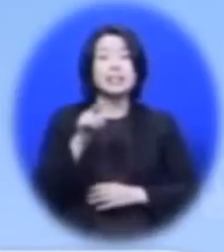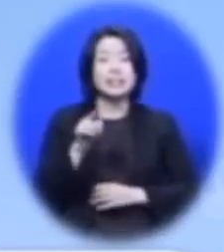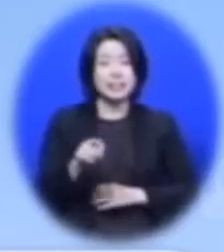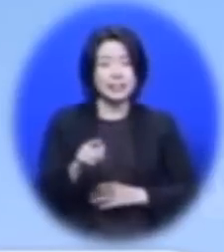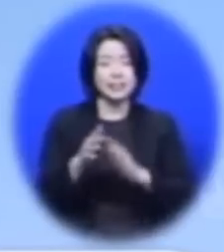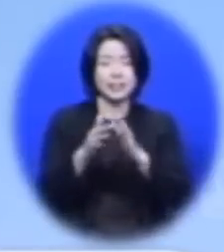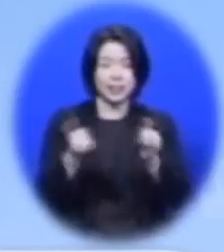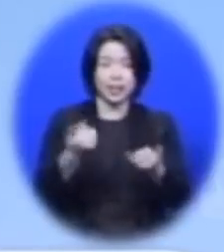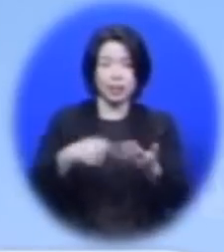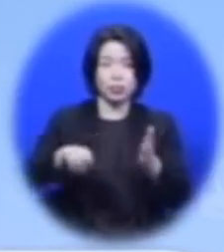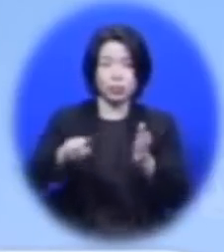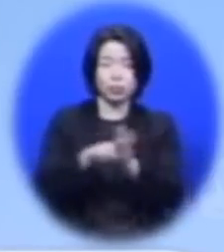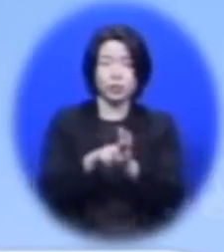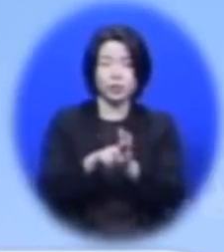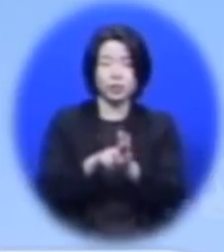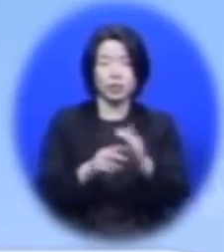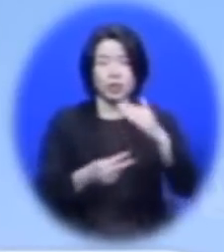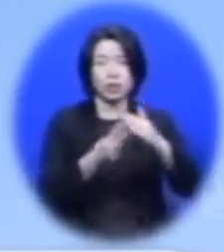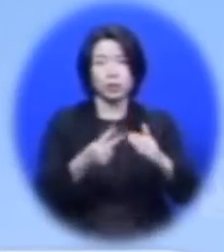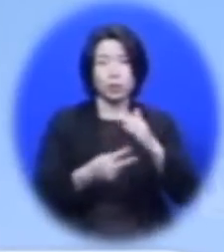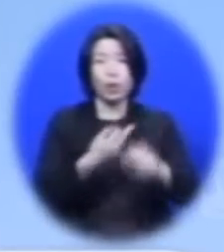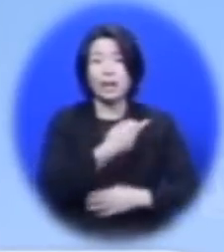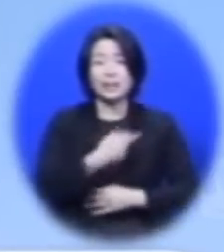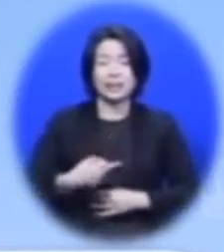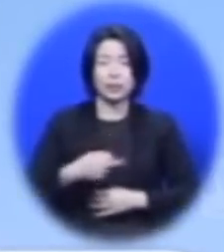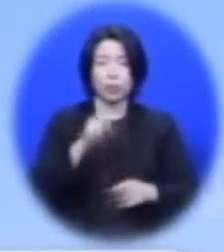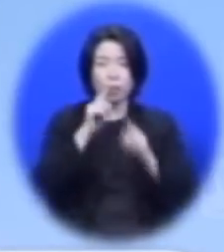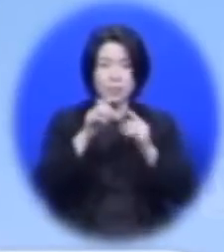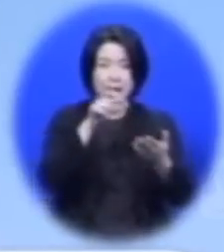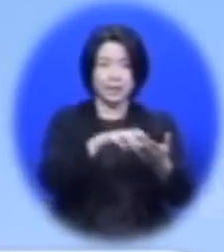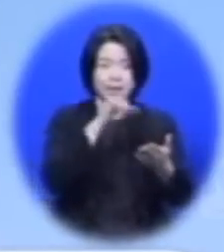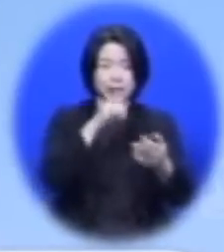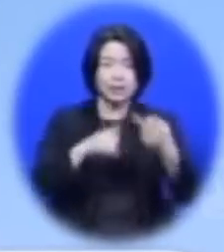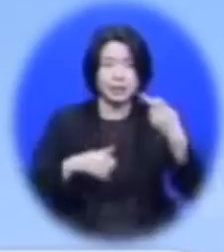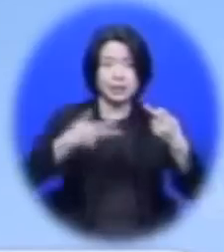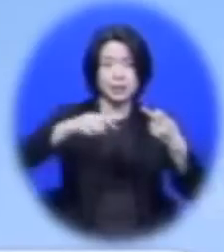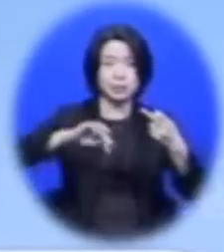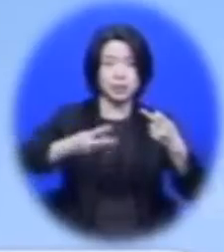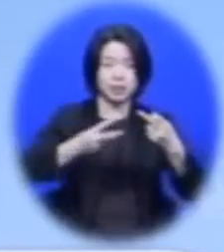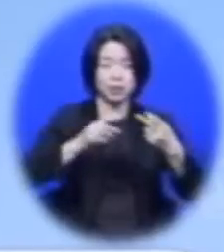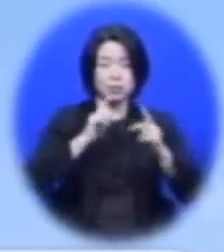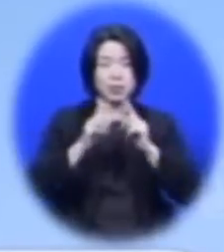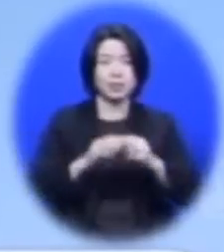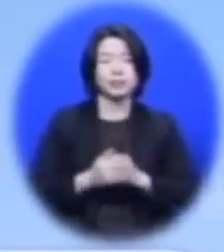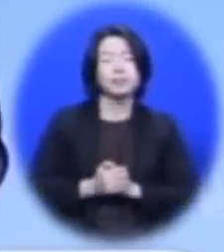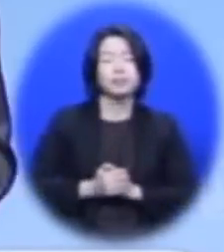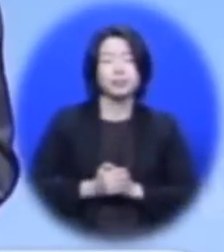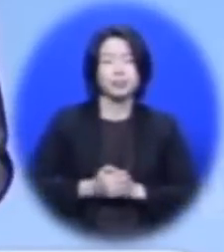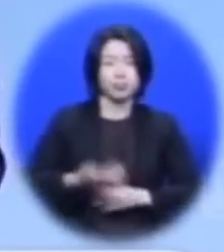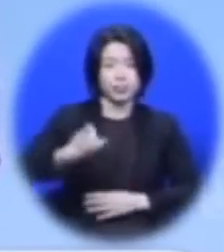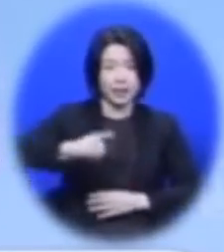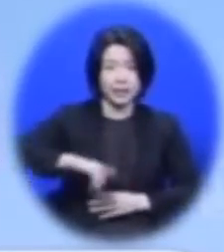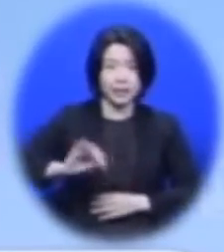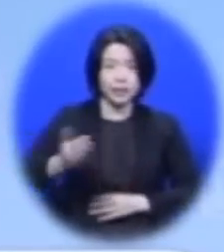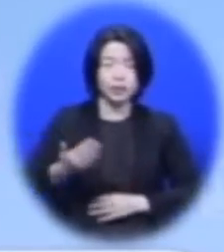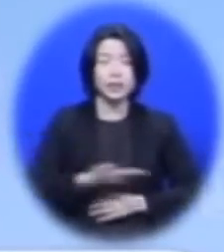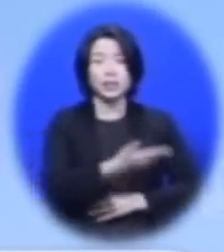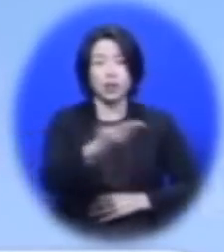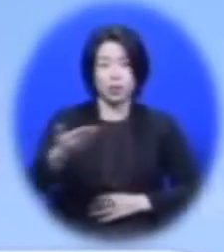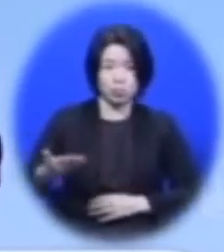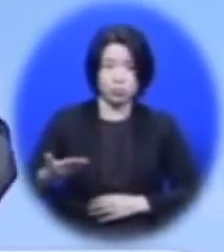그분을 위하여 요한 사도가 또 말씀하세요. 12절에 말씀하십니다. 자녀된 이